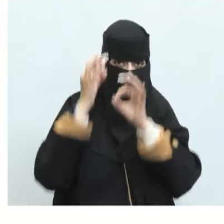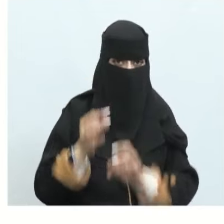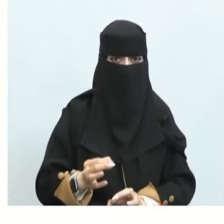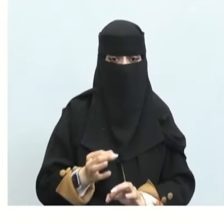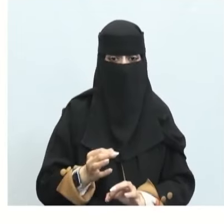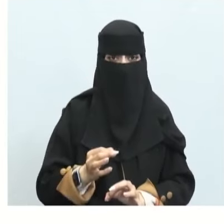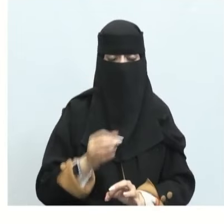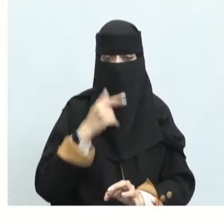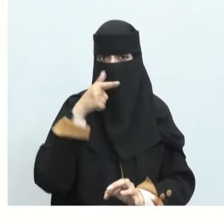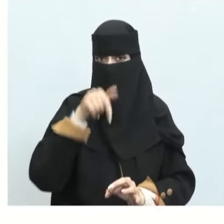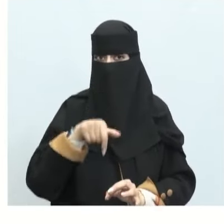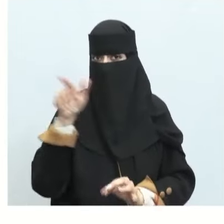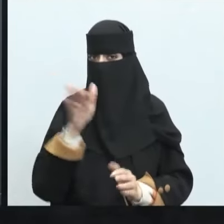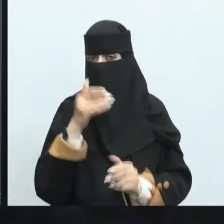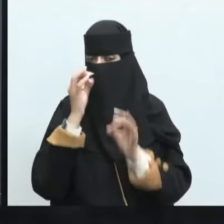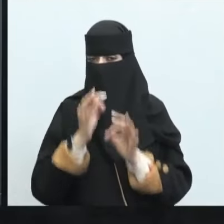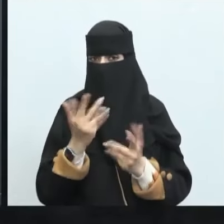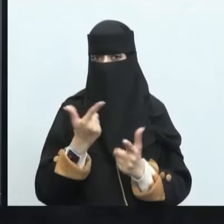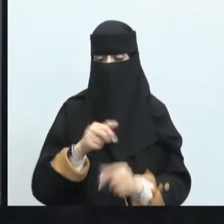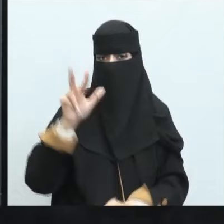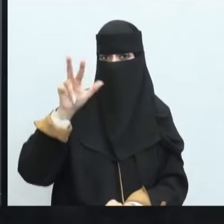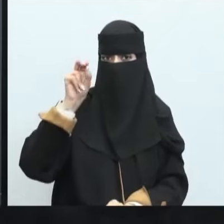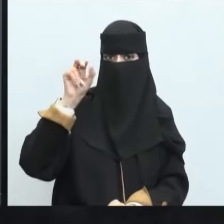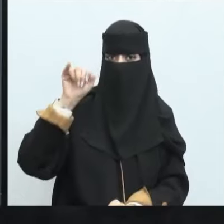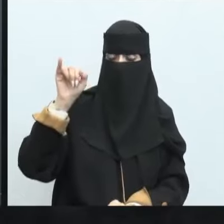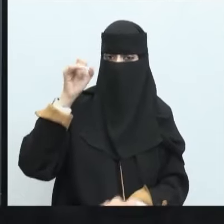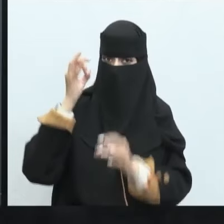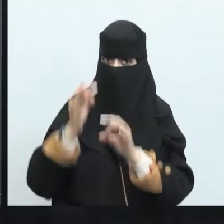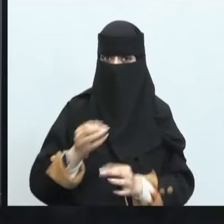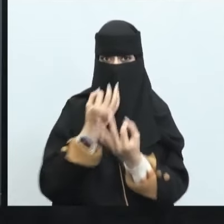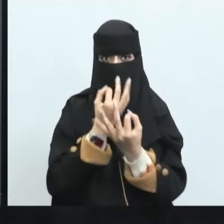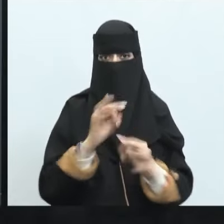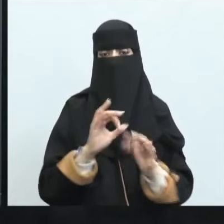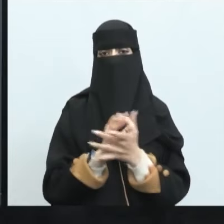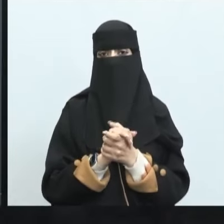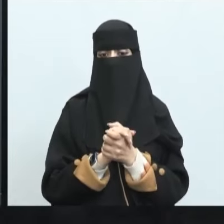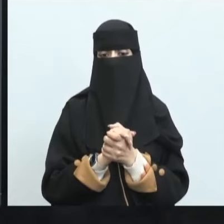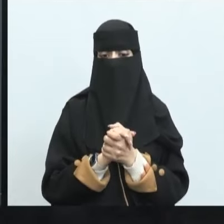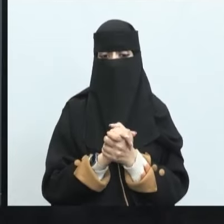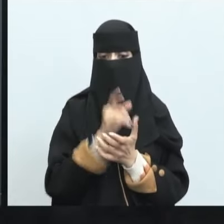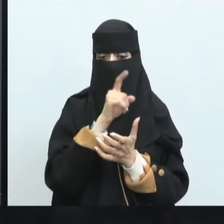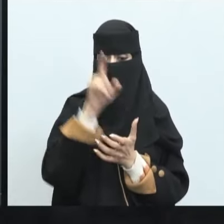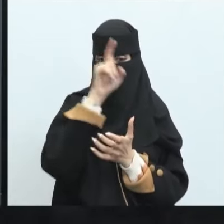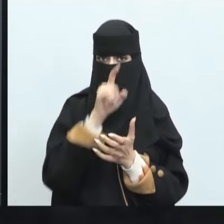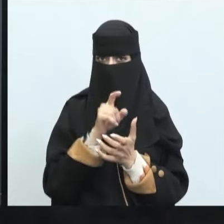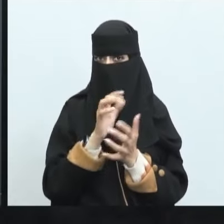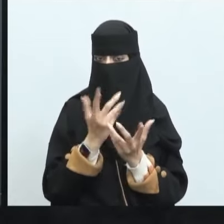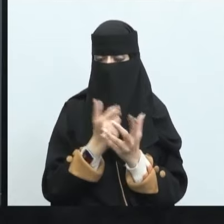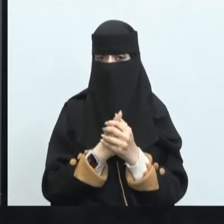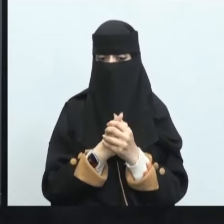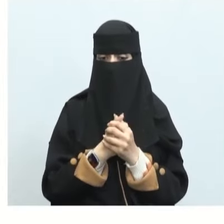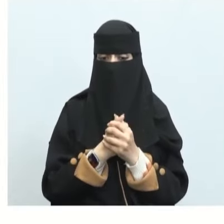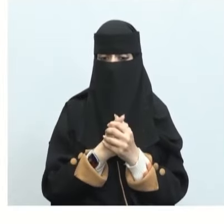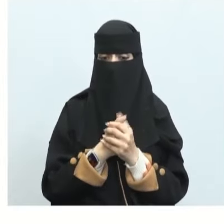أخلاق هنا قيم ذكرها لبيت جاء الإسلام وأكد ذلك ويتممها ما هم القيم؟